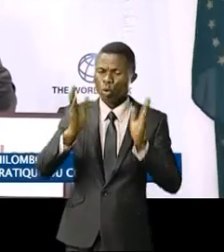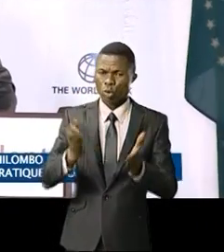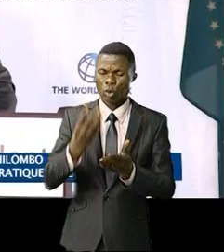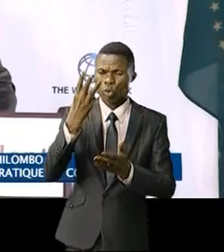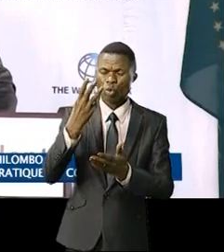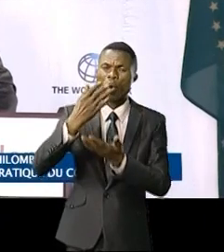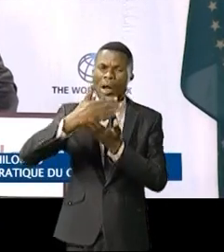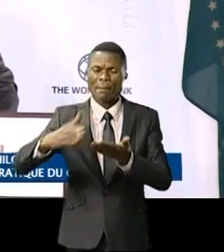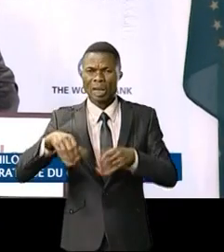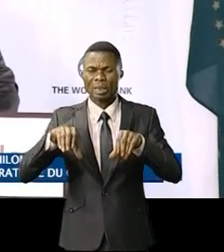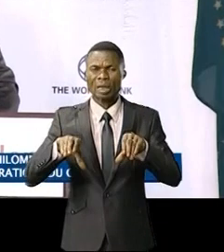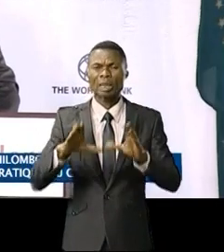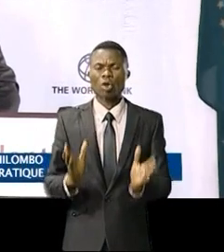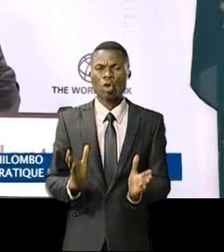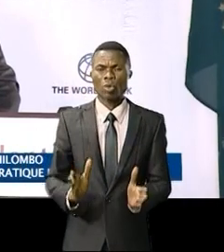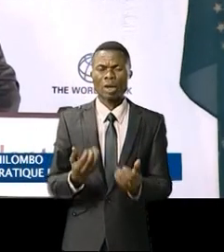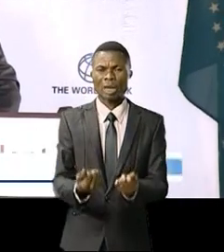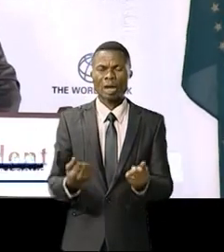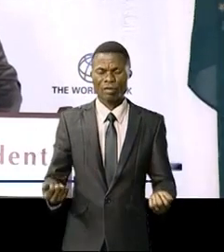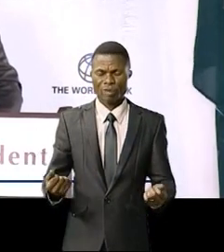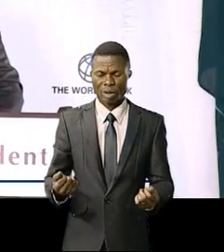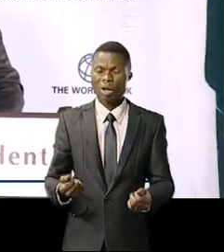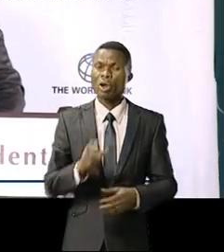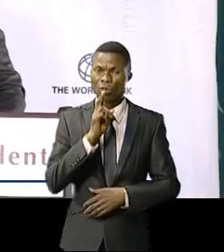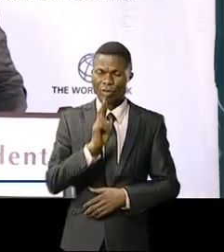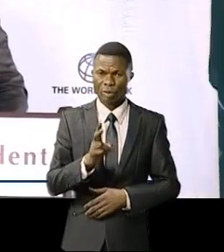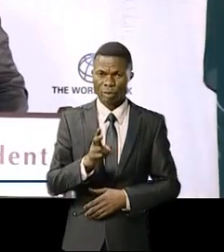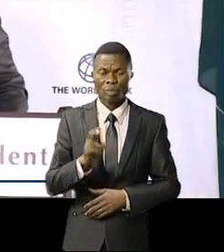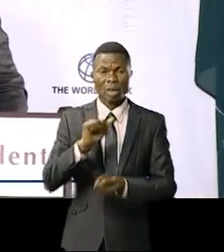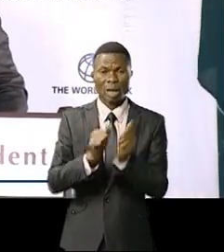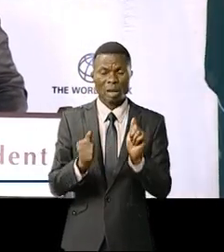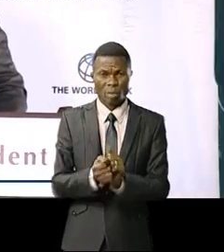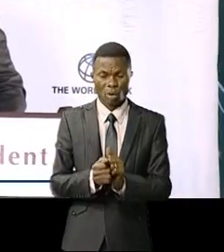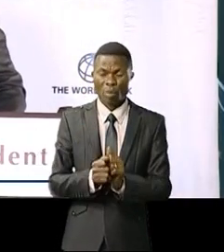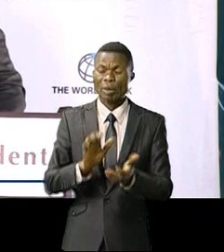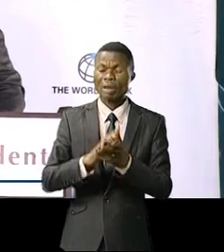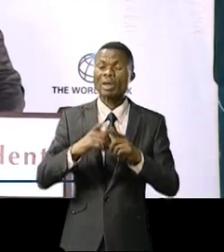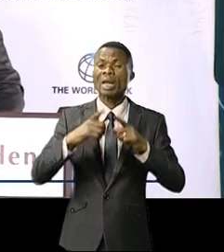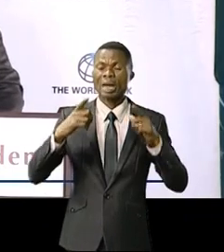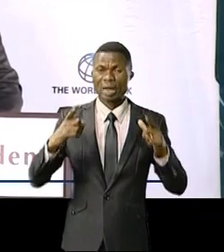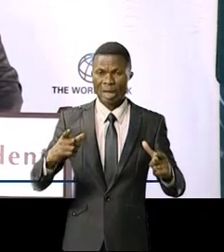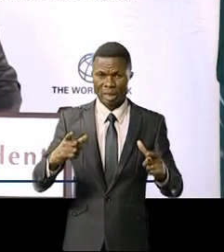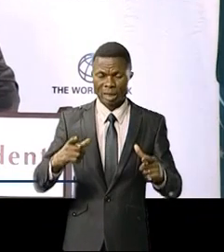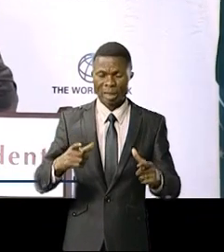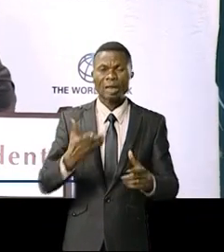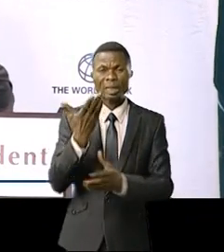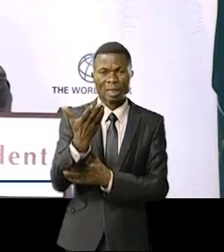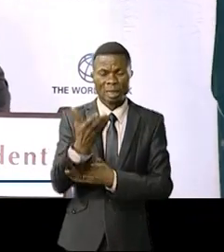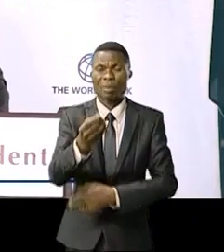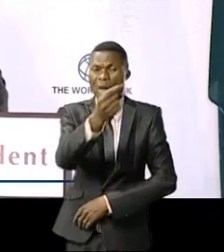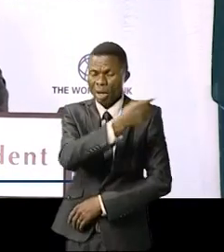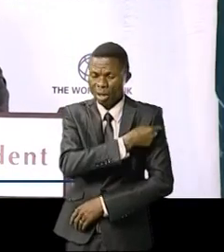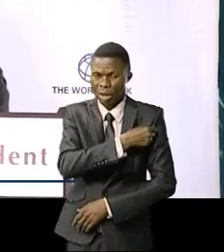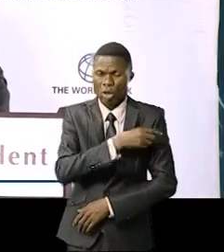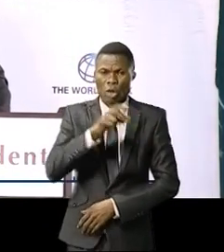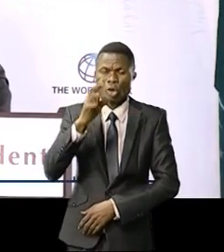des enfants congolais. Certes, le défi sera de taille, car cela implique de vacciner au moins